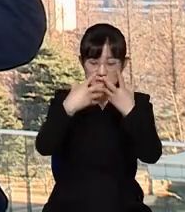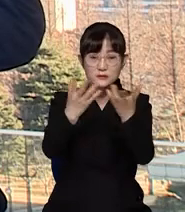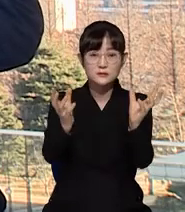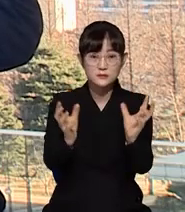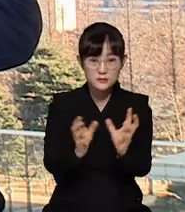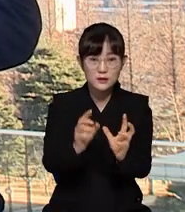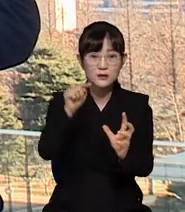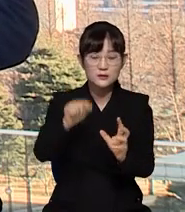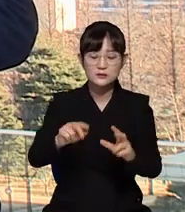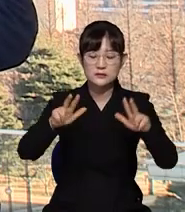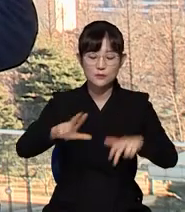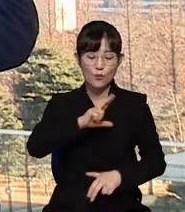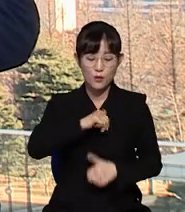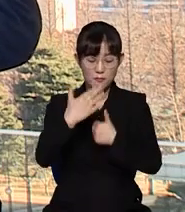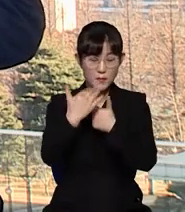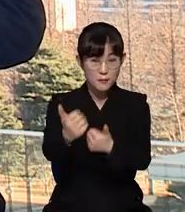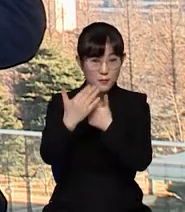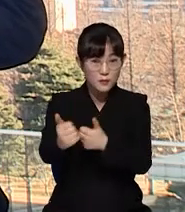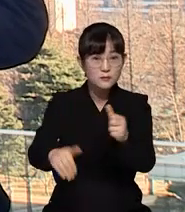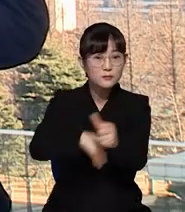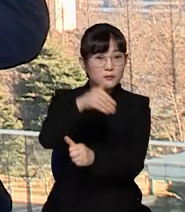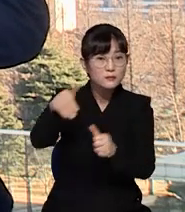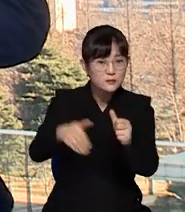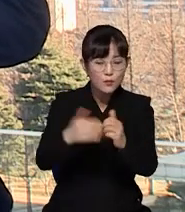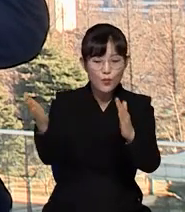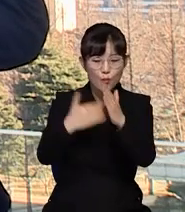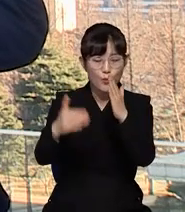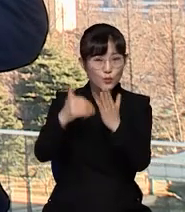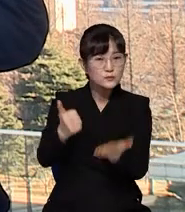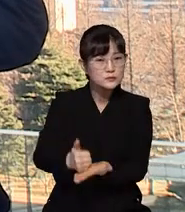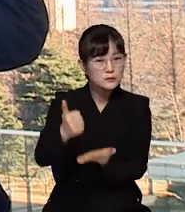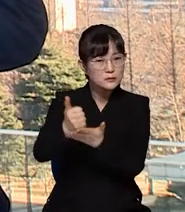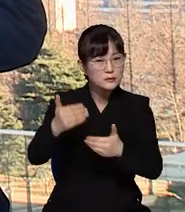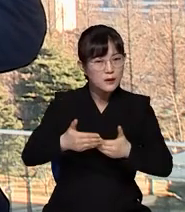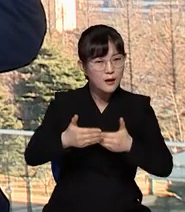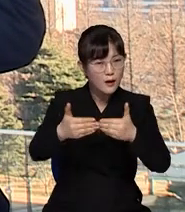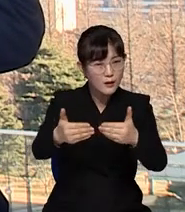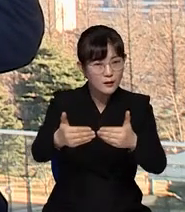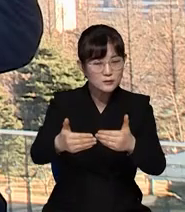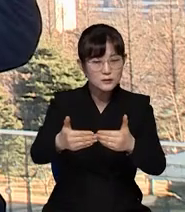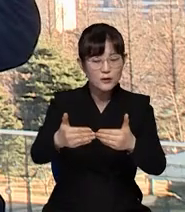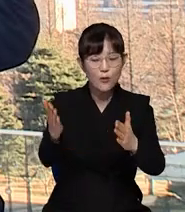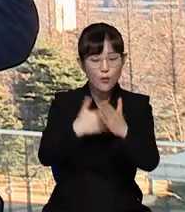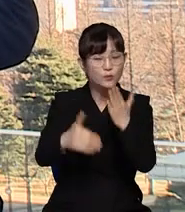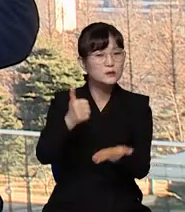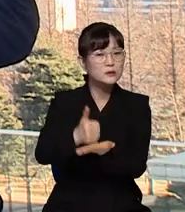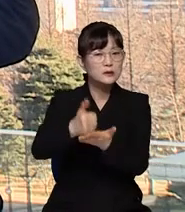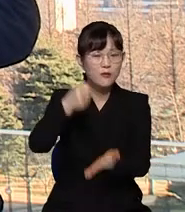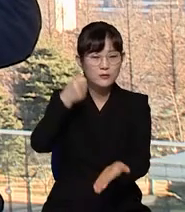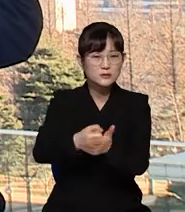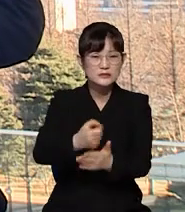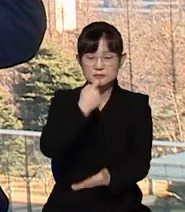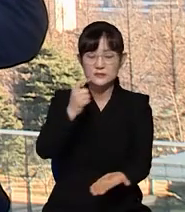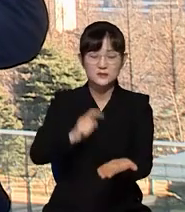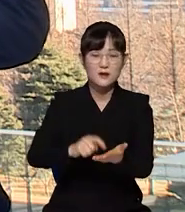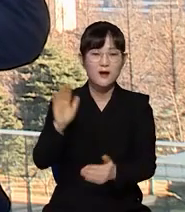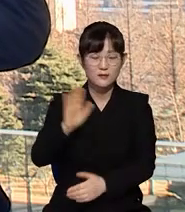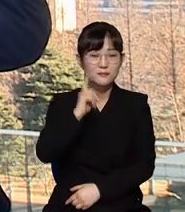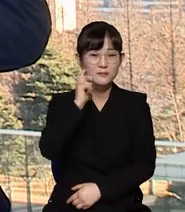현역의원 러브콜이 이어질 상황에서 공천 과정이 살판을 걸을 것이란 전망이 많습니다